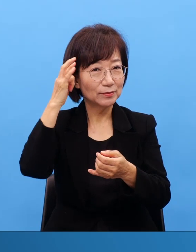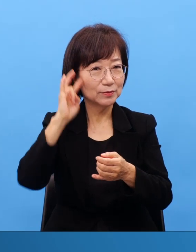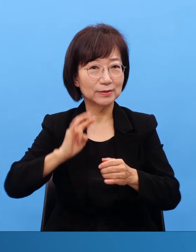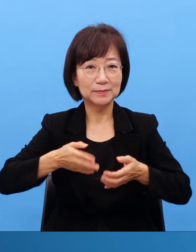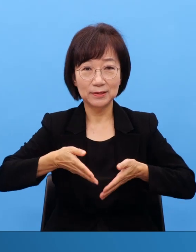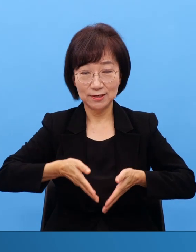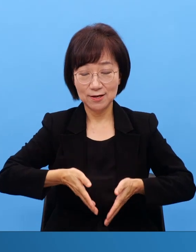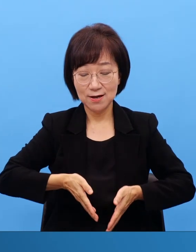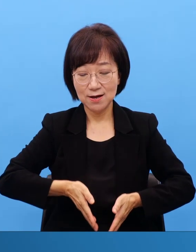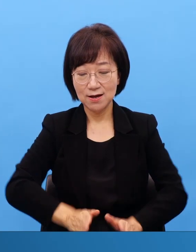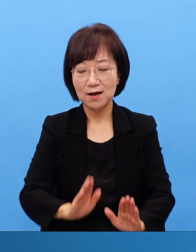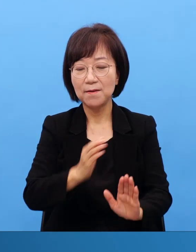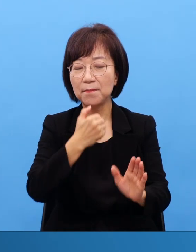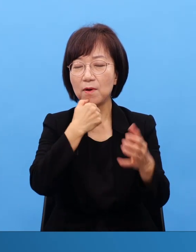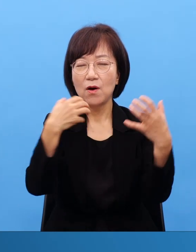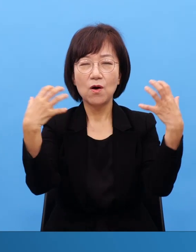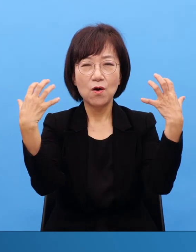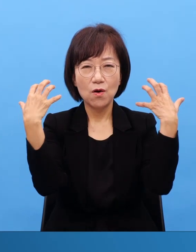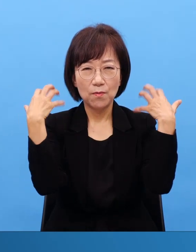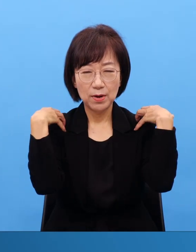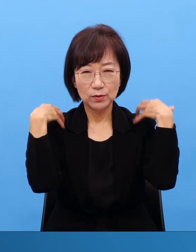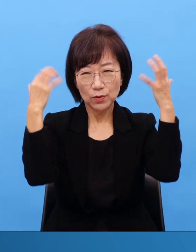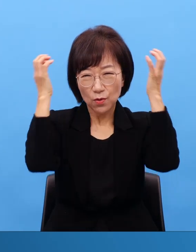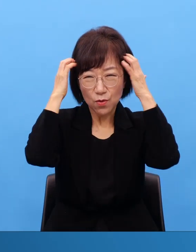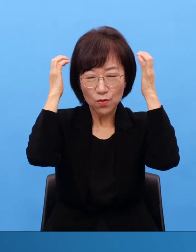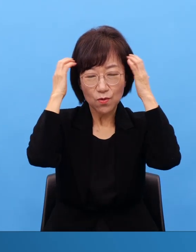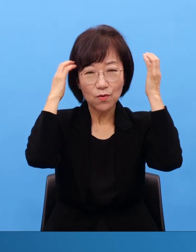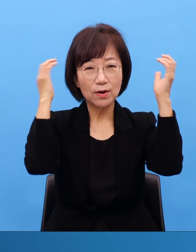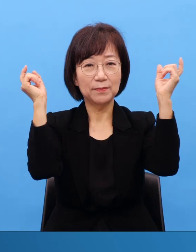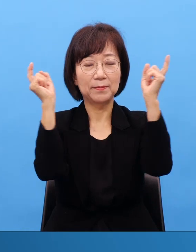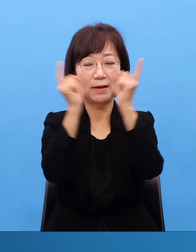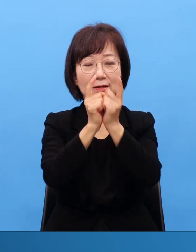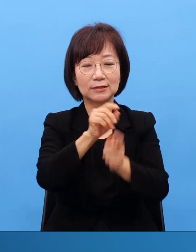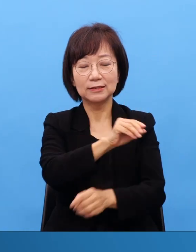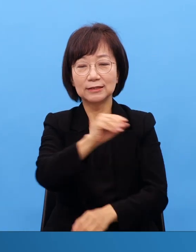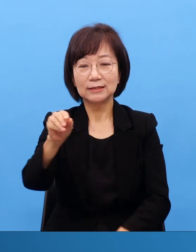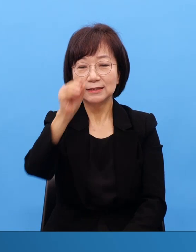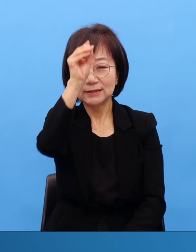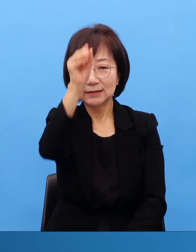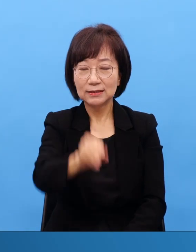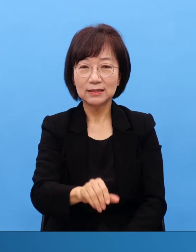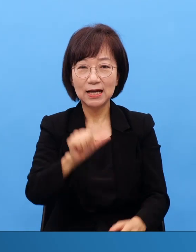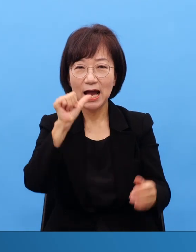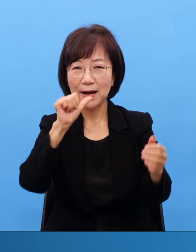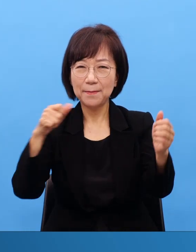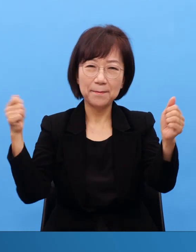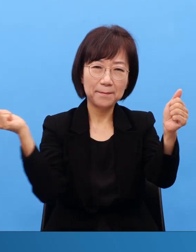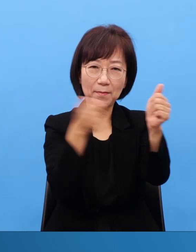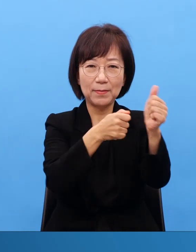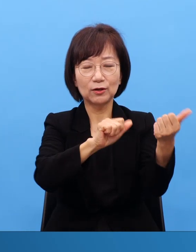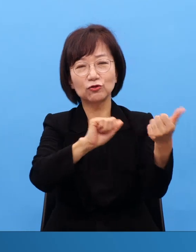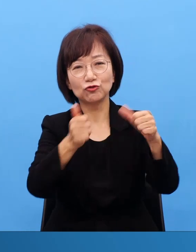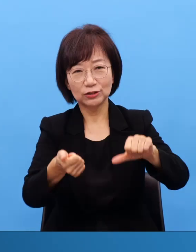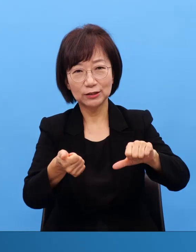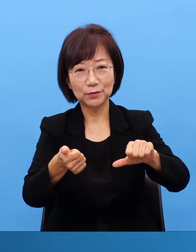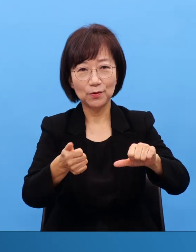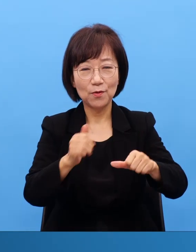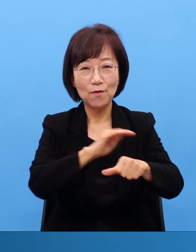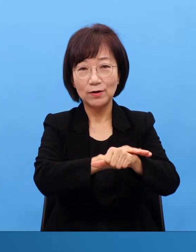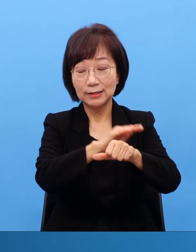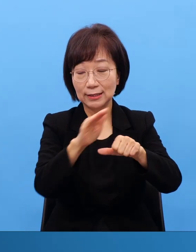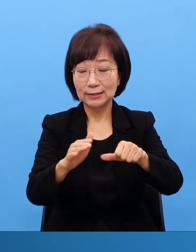잉태하사 동정녀 마리아에게 나시고 본디오 빌라도에게 고난을 받으사 십자가에 못 박혀